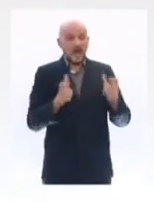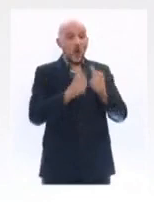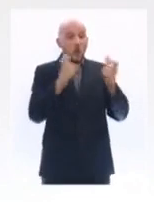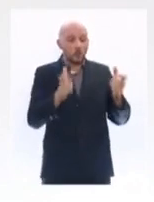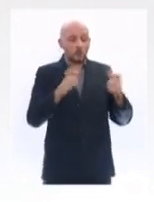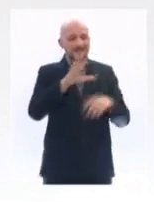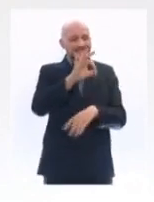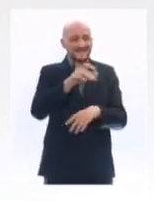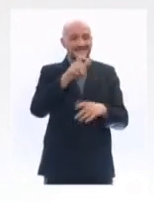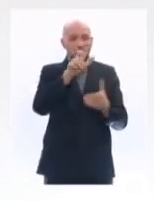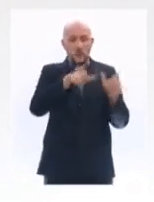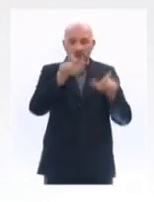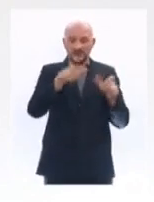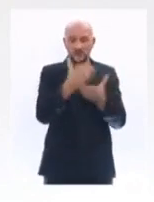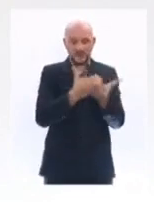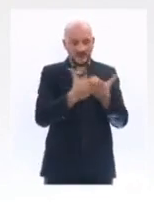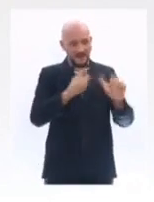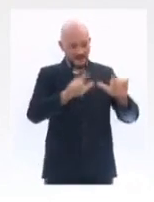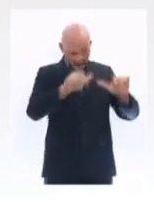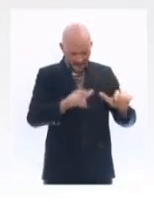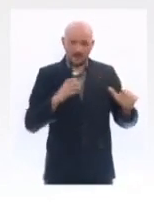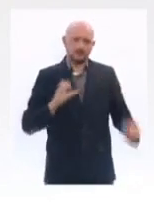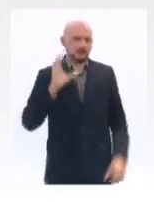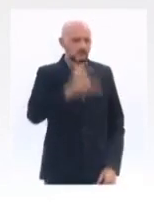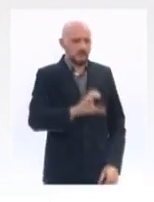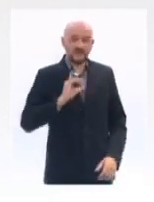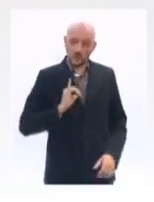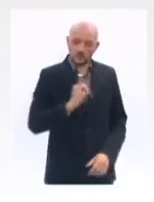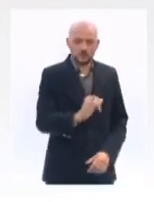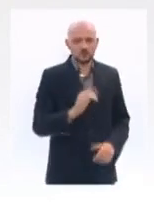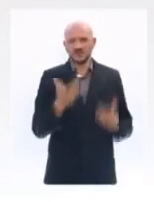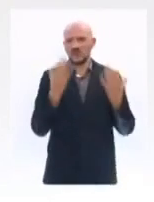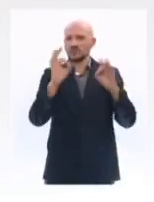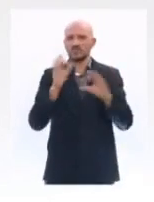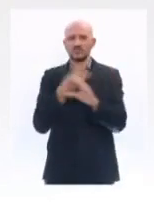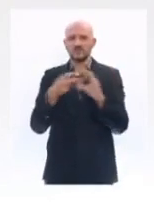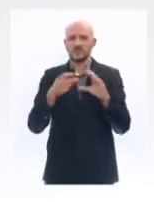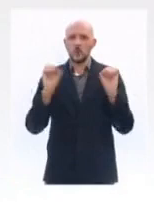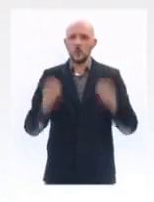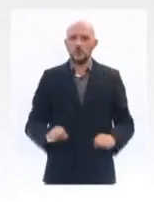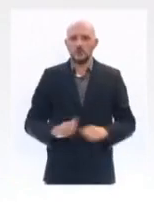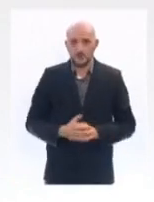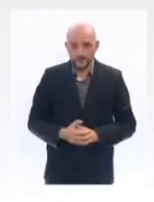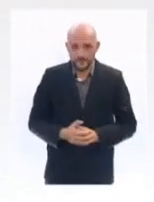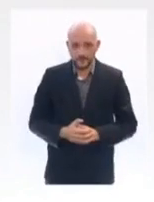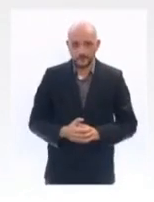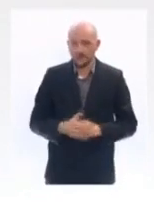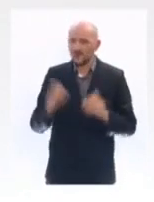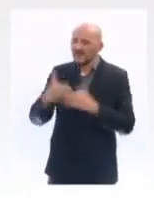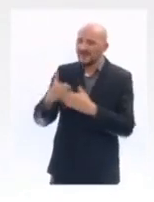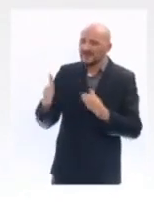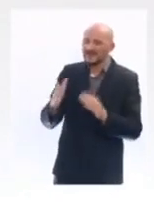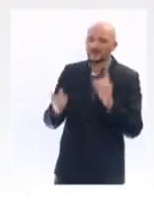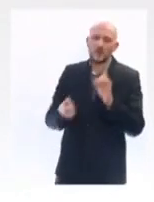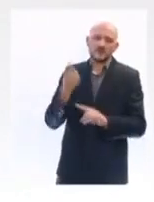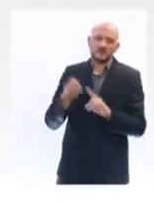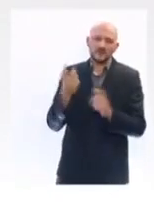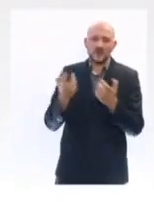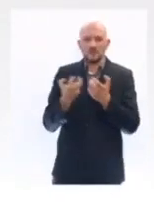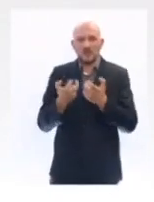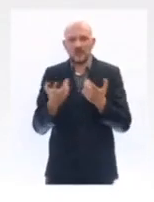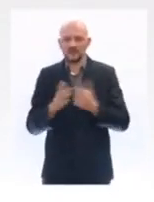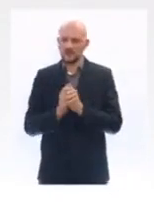si elles subissent une perte de chiffre d'affaires d'au moins 50%, elles bénéficieront également de cette indemnisation jusqu'à 10